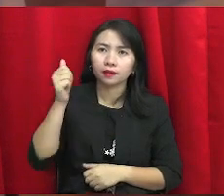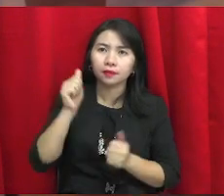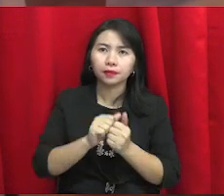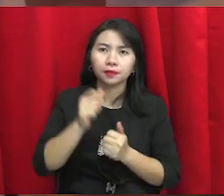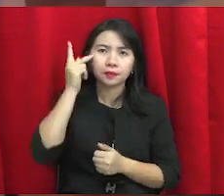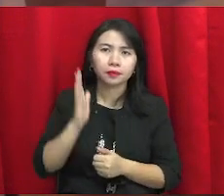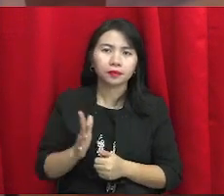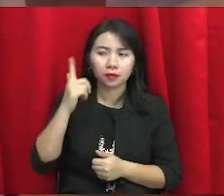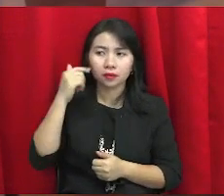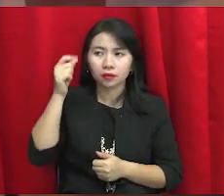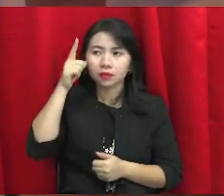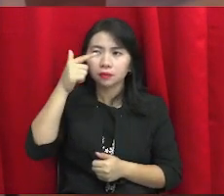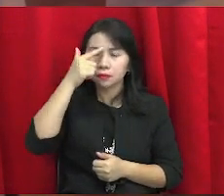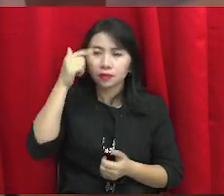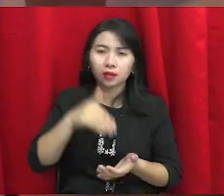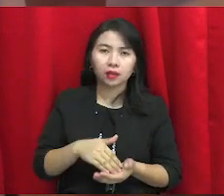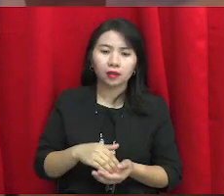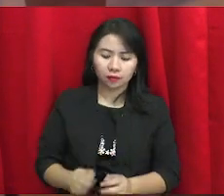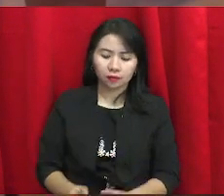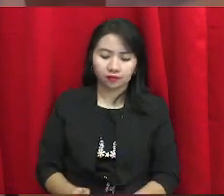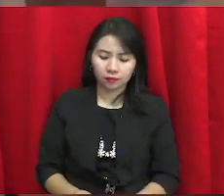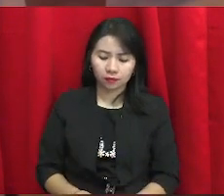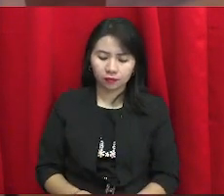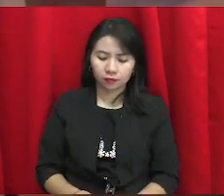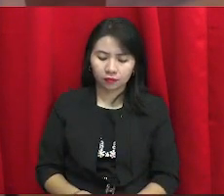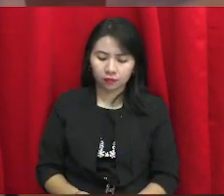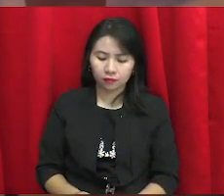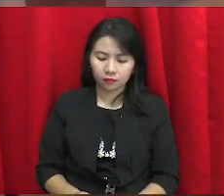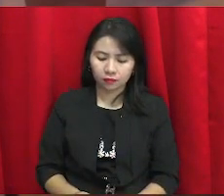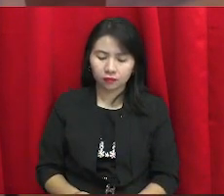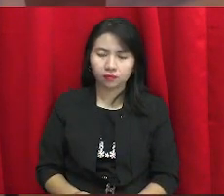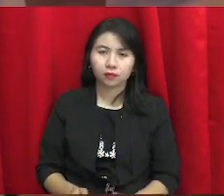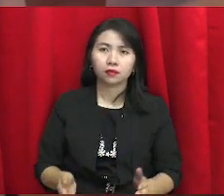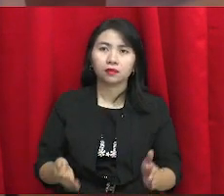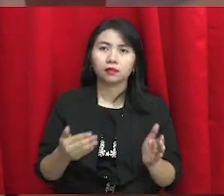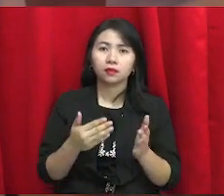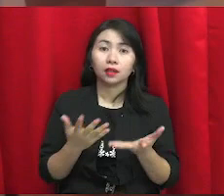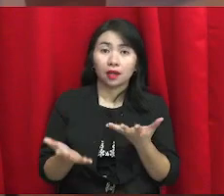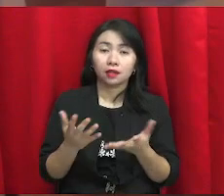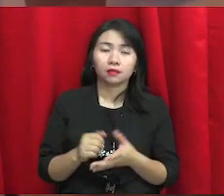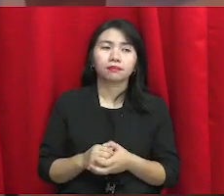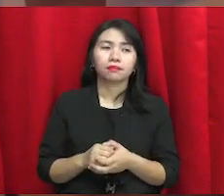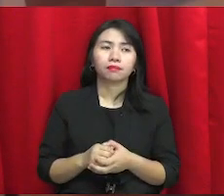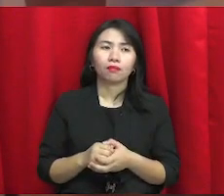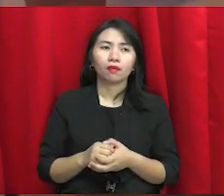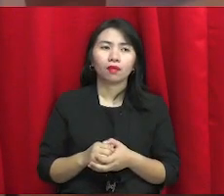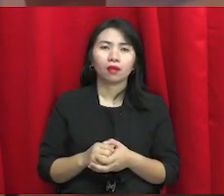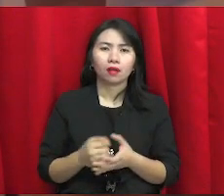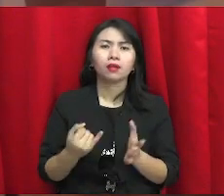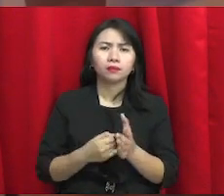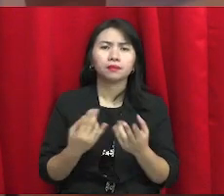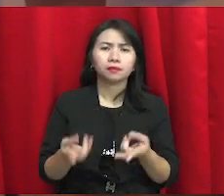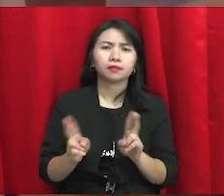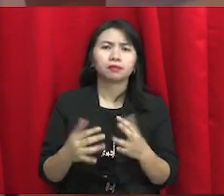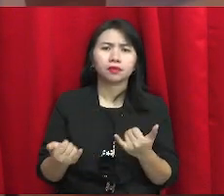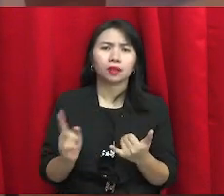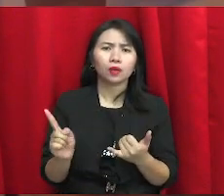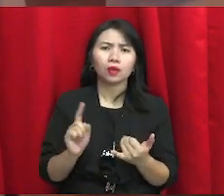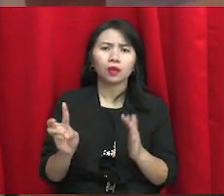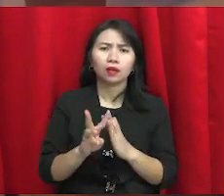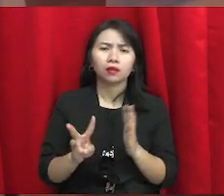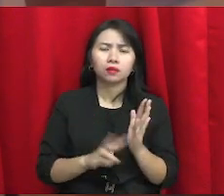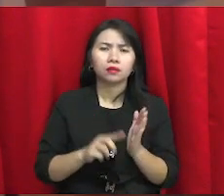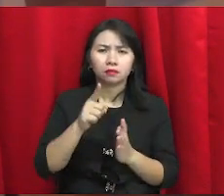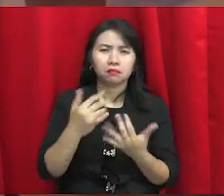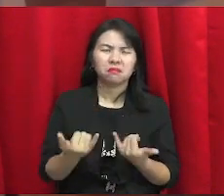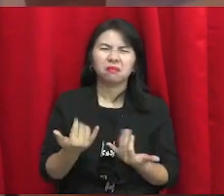Kasi eventually, sabihin natin ngayon, okay, sige, nangyari na kung ano man ang kalooban mo. Totoo yung sinabi kanina ni Sir Joe, eh. Sa